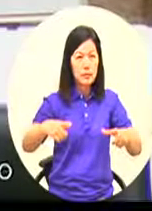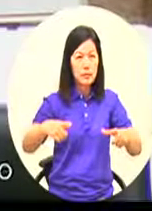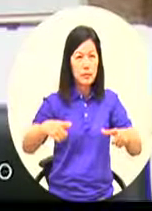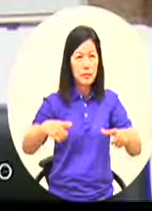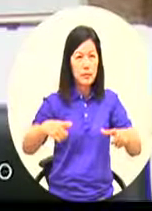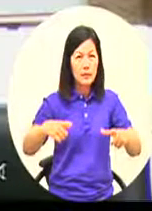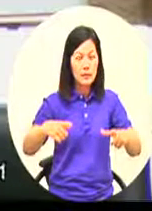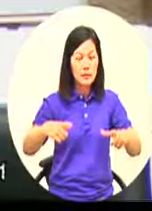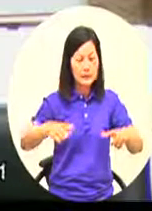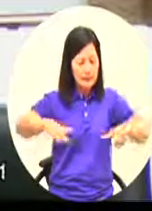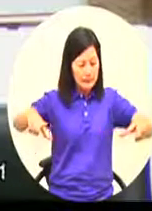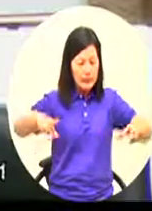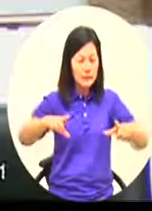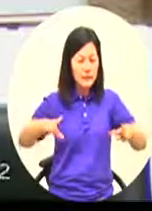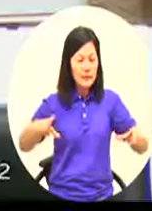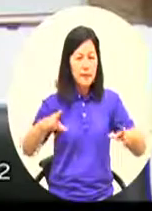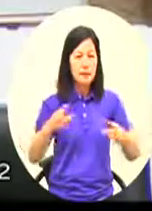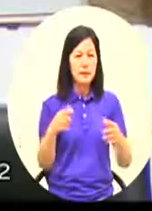非常的大，